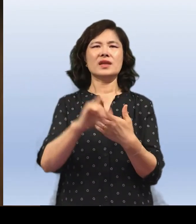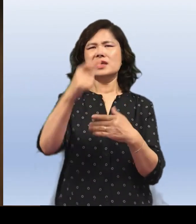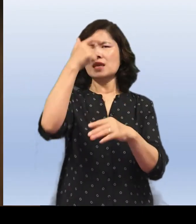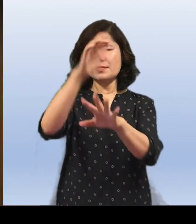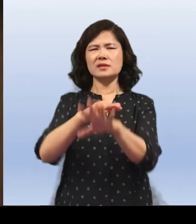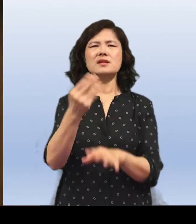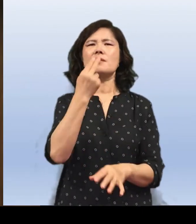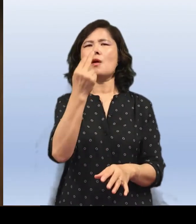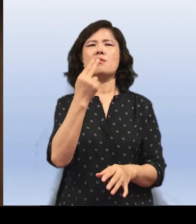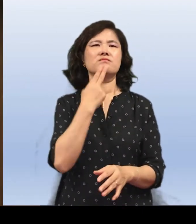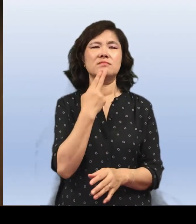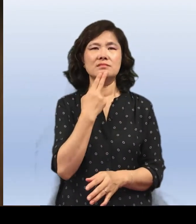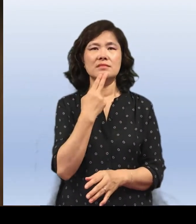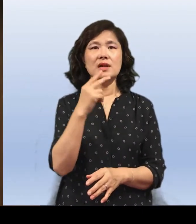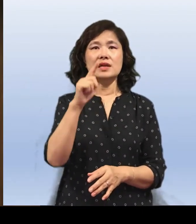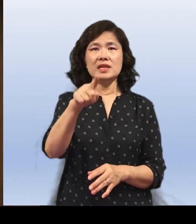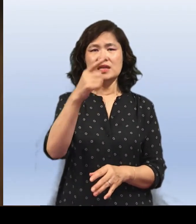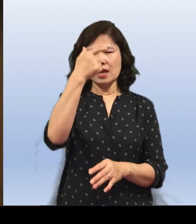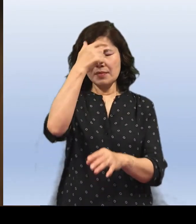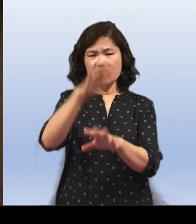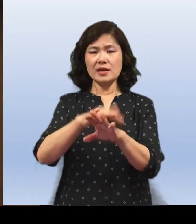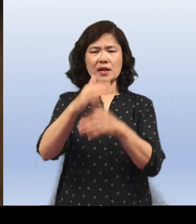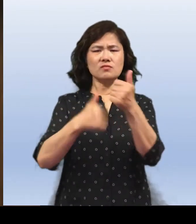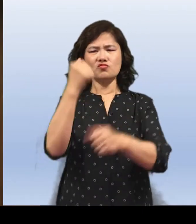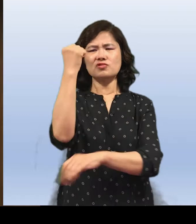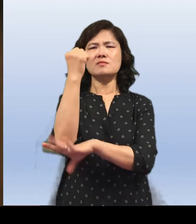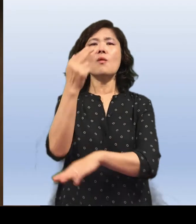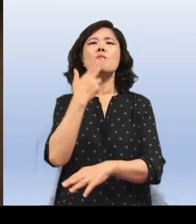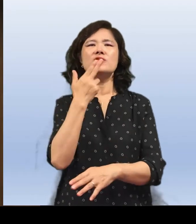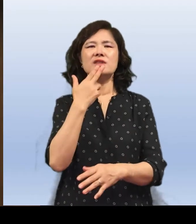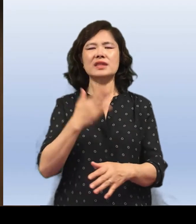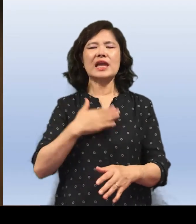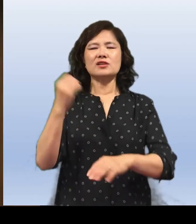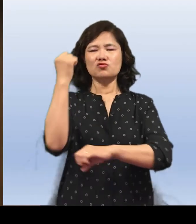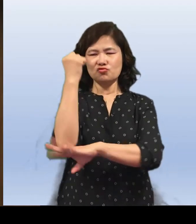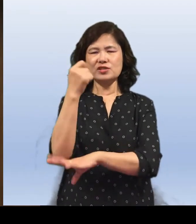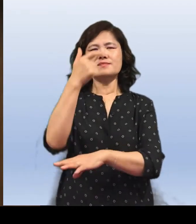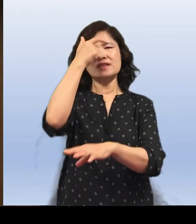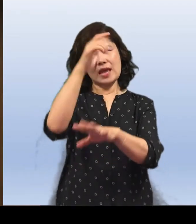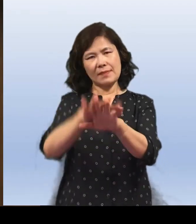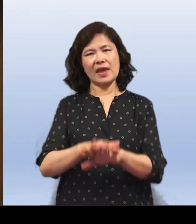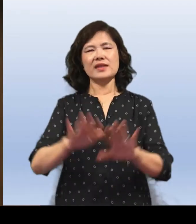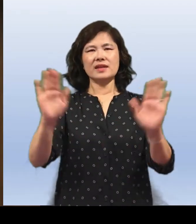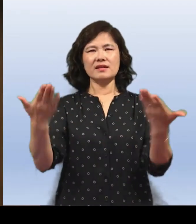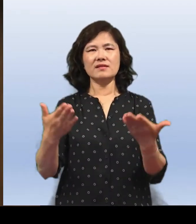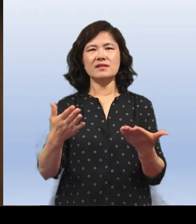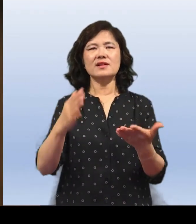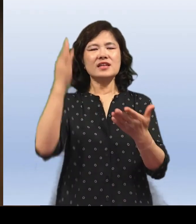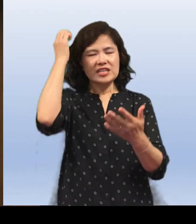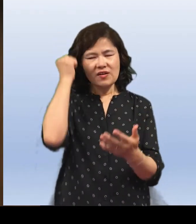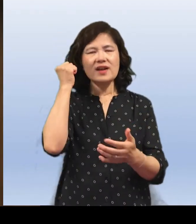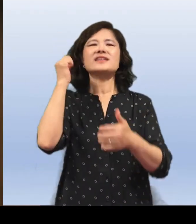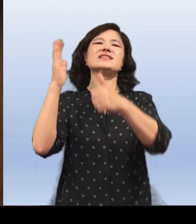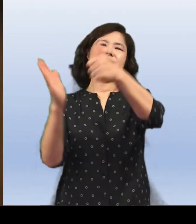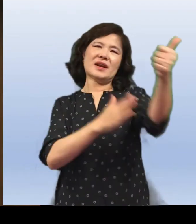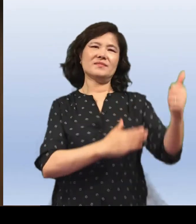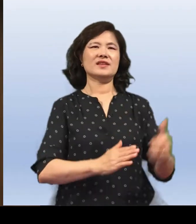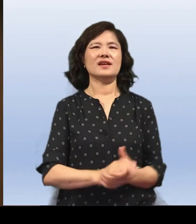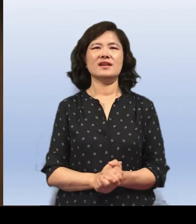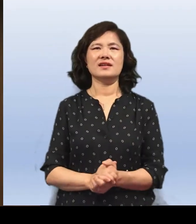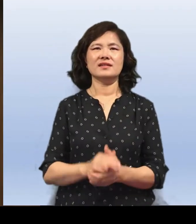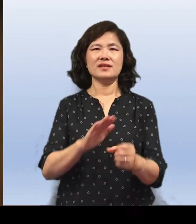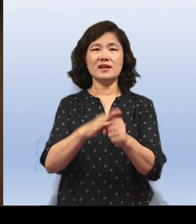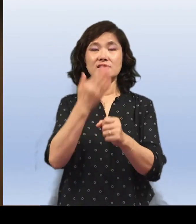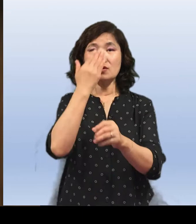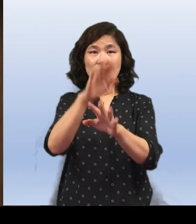생명력이 없는, 이 예배는 하나님이 중심이 되지 않는 내 중심의 예배라는 사실을 잊지 말아야 합니다. 사랑하는